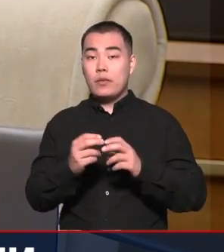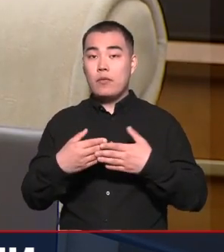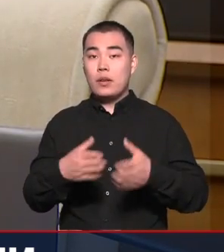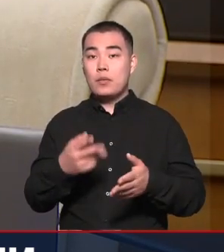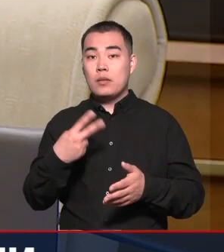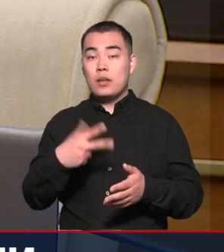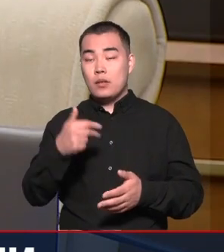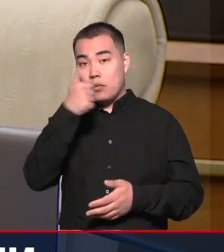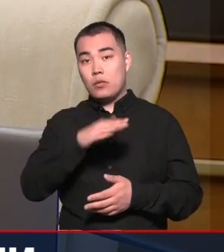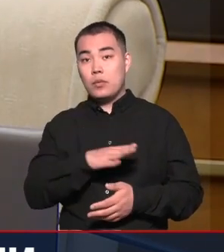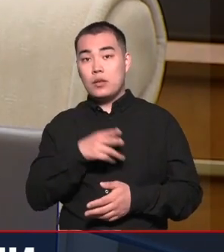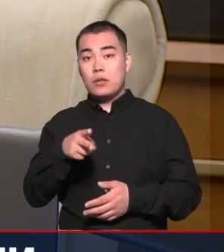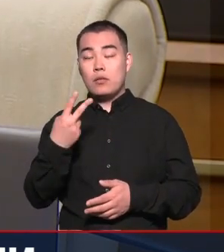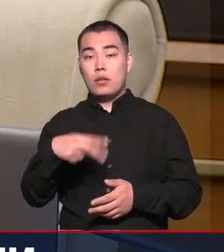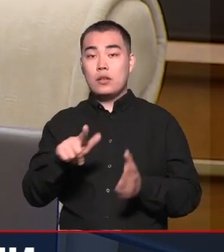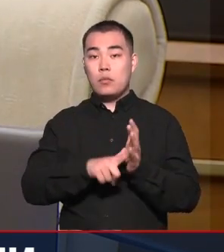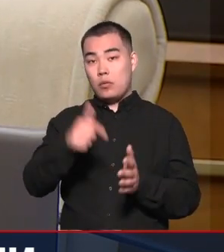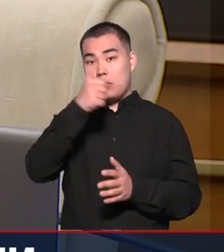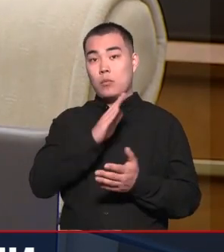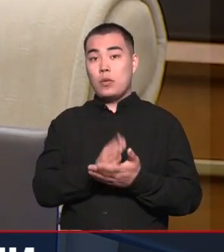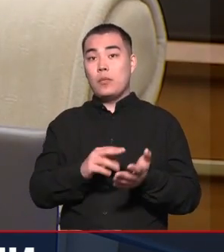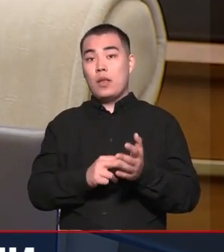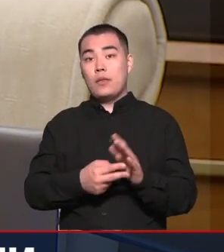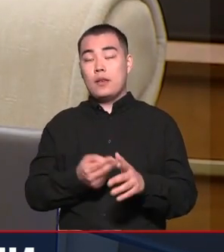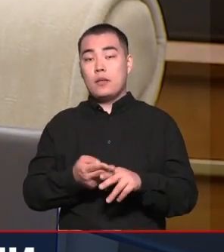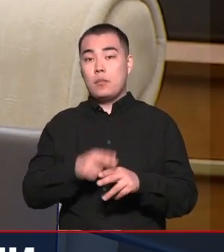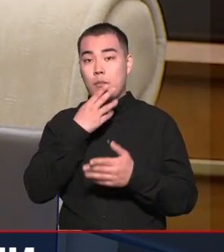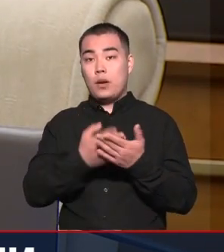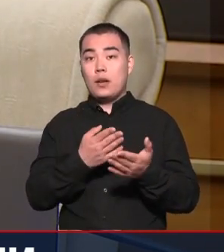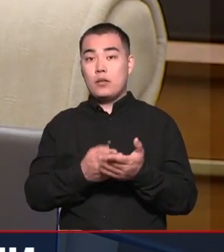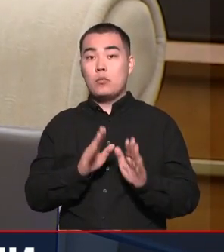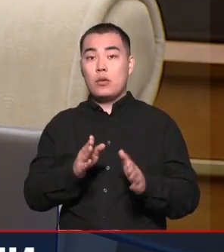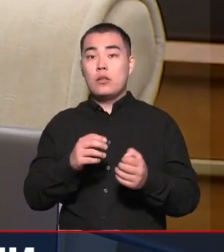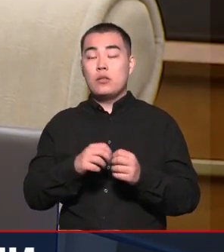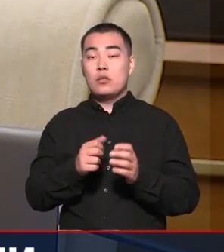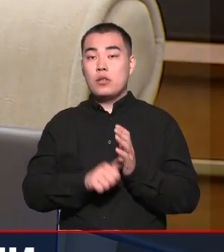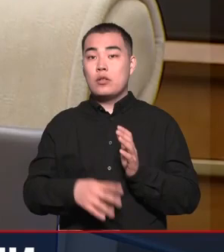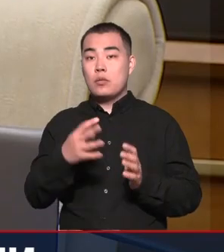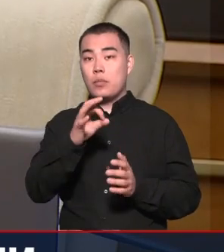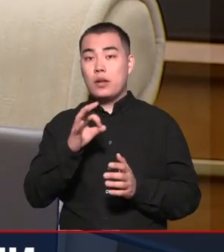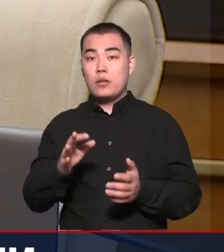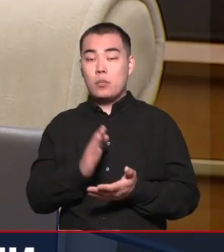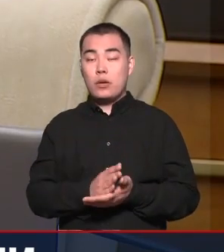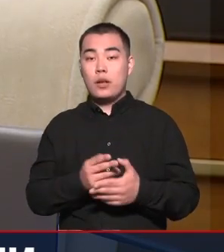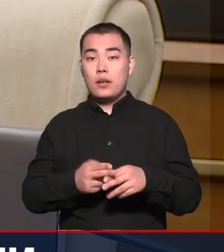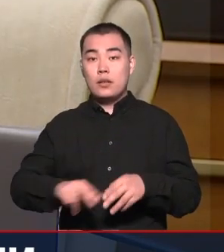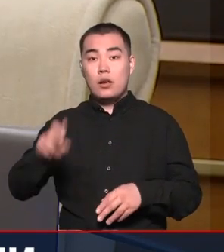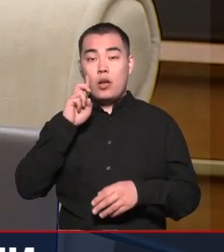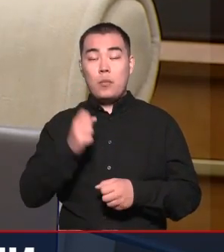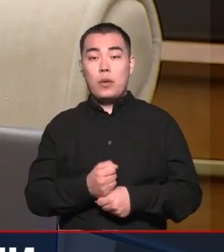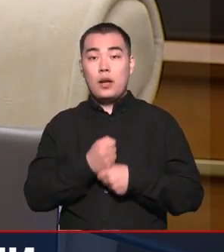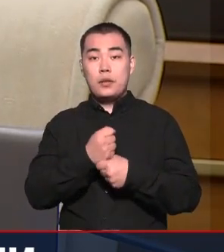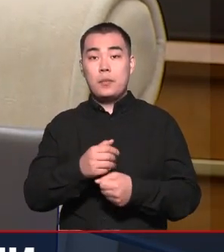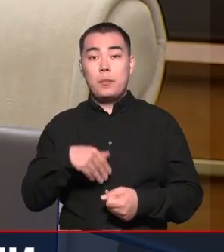2023 году. К 2027 году планируется довести этот показатель всего лишь до 64%. При такой государственной